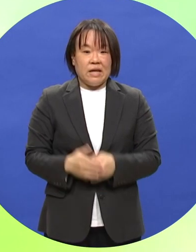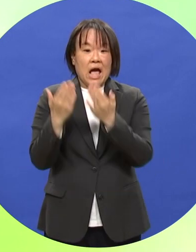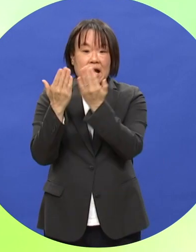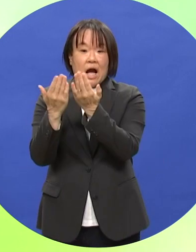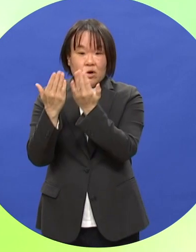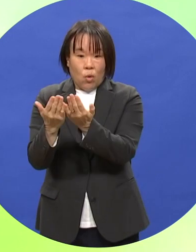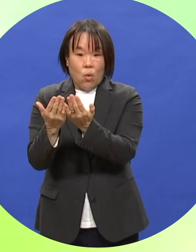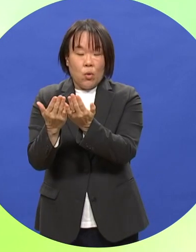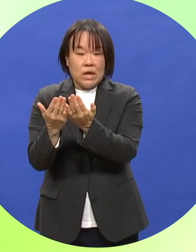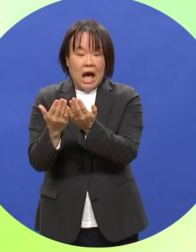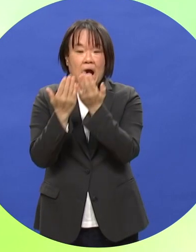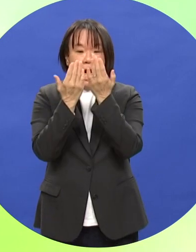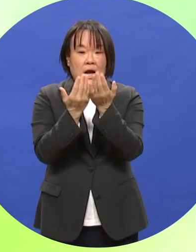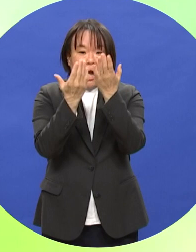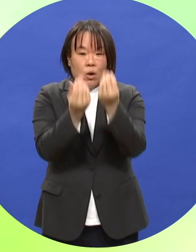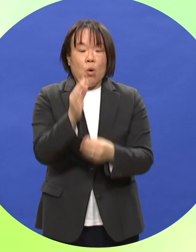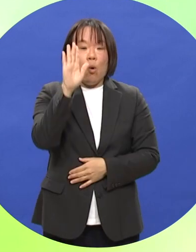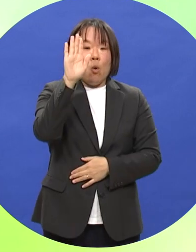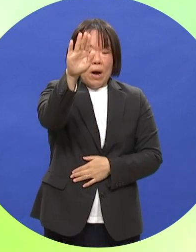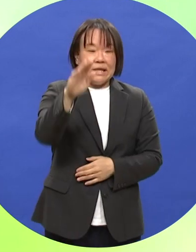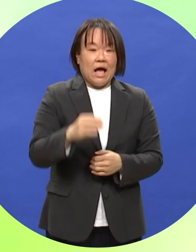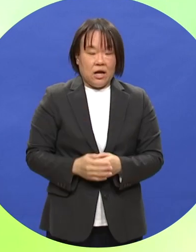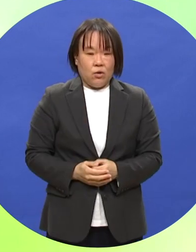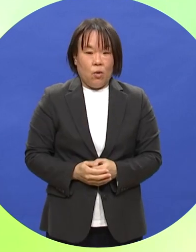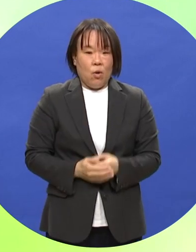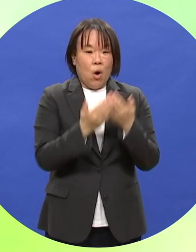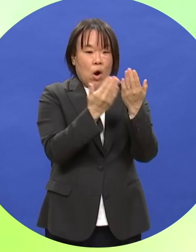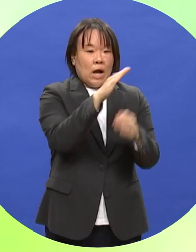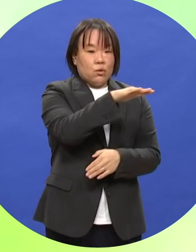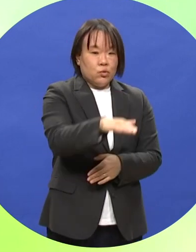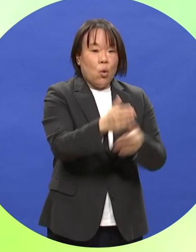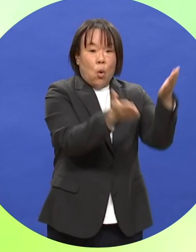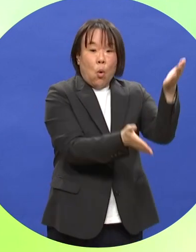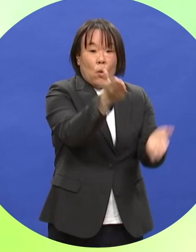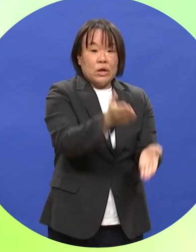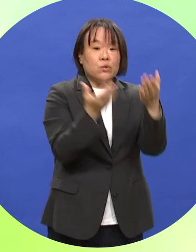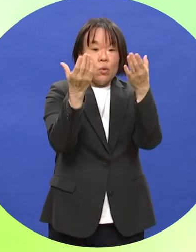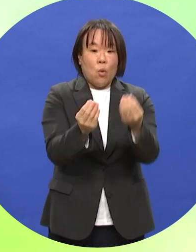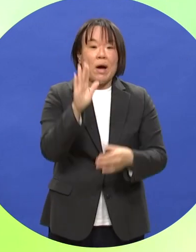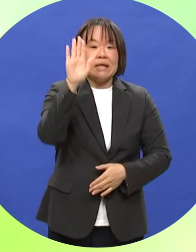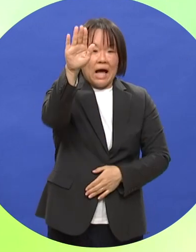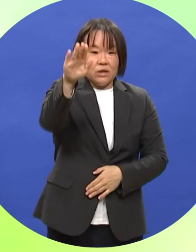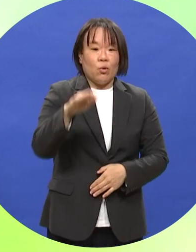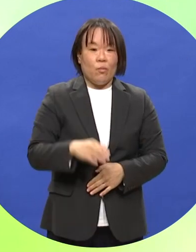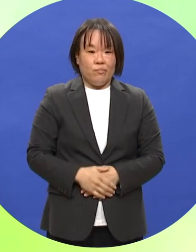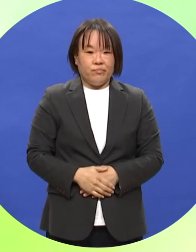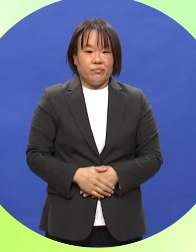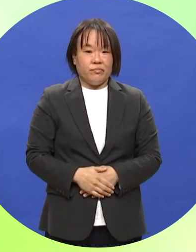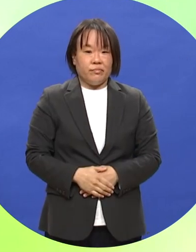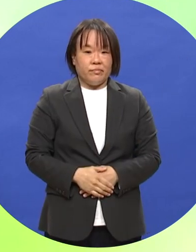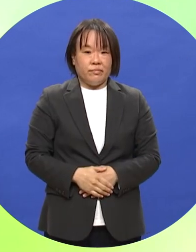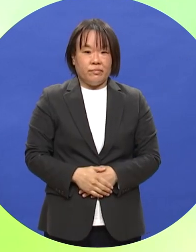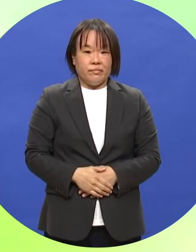学校への送迎や放課後、学童保育終了後の一時預かり、